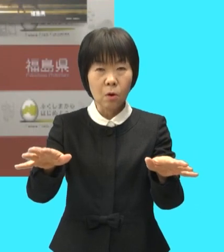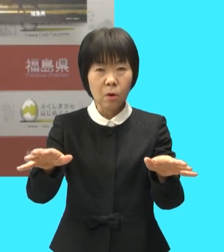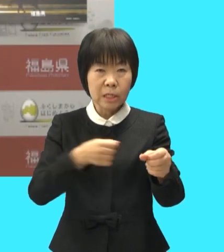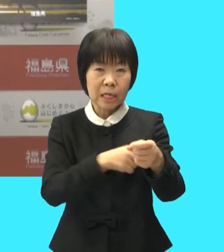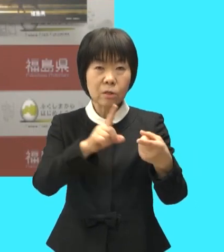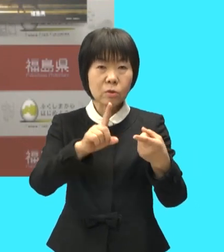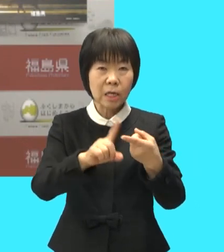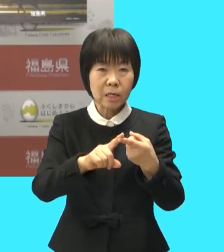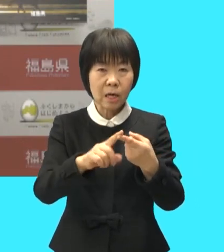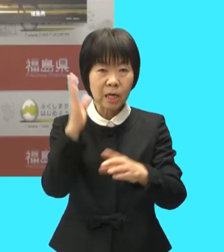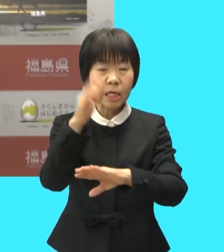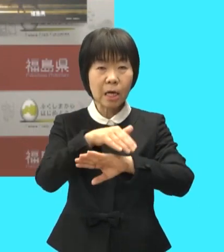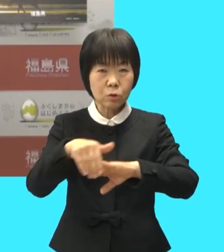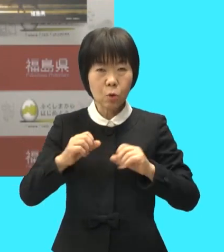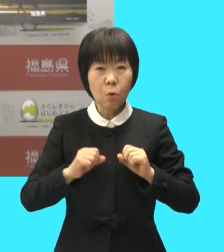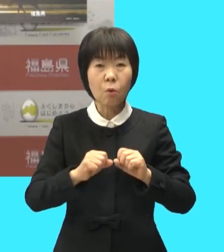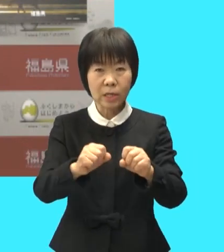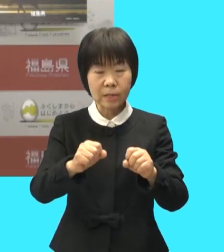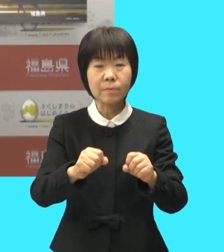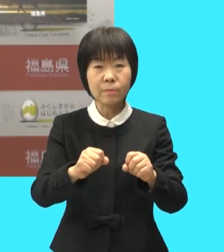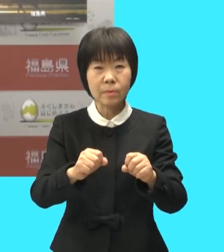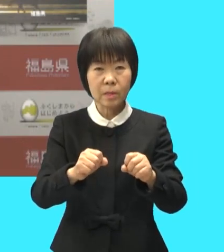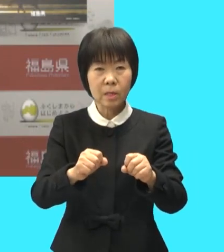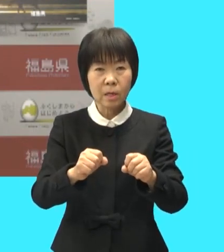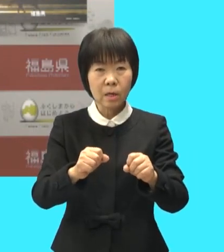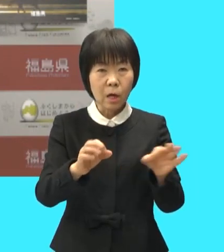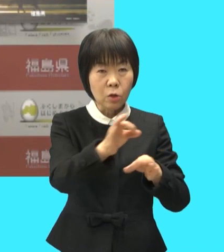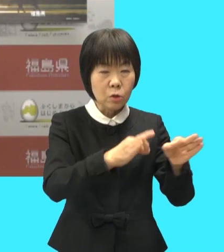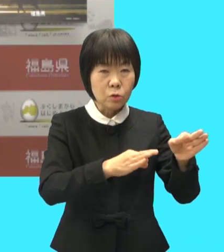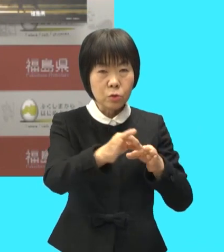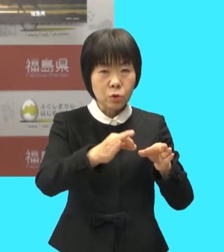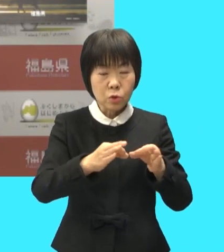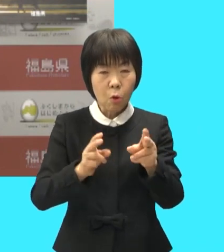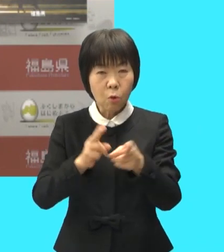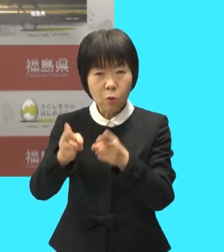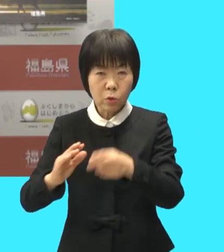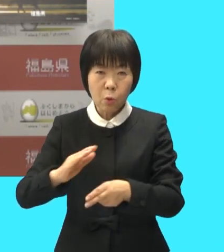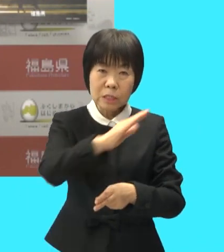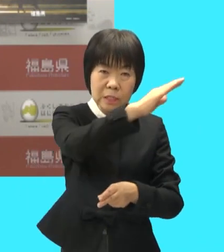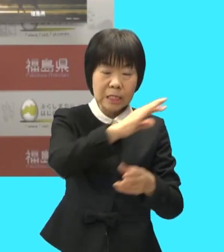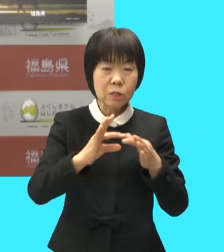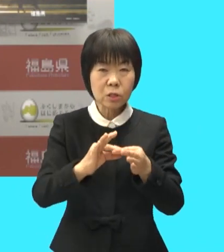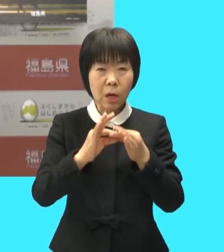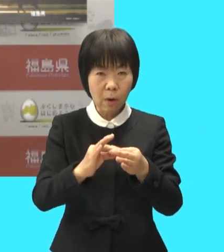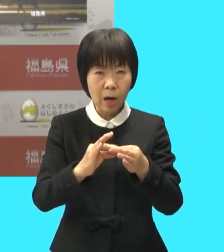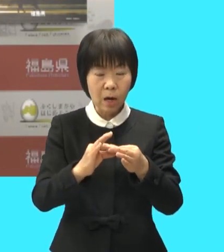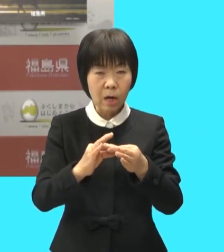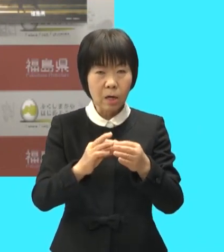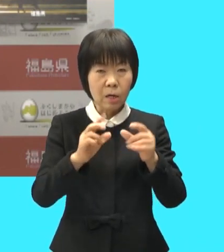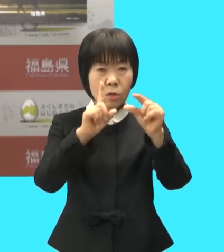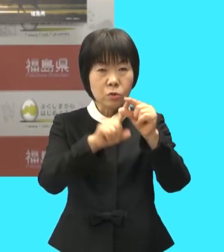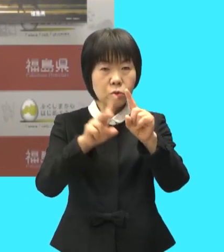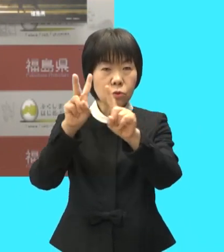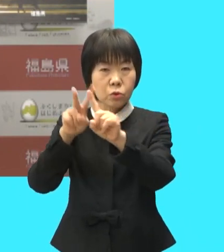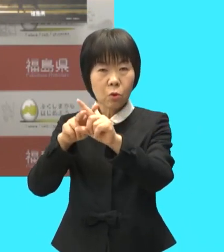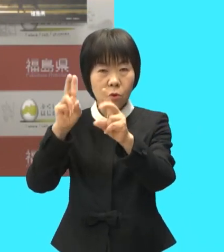積極的な施策を展開するとともに、商工業の振興につきましては、引き続き中小企業